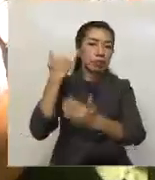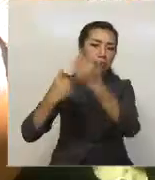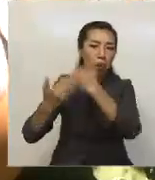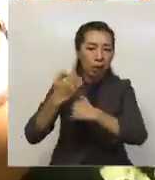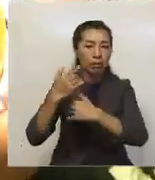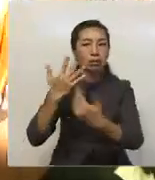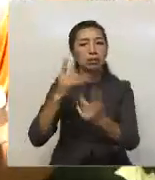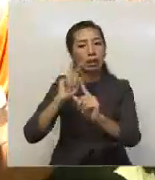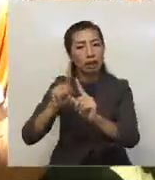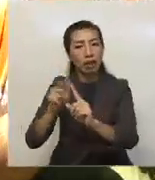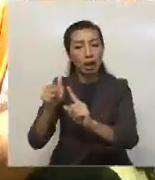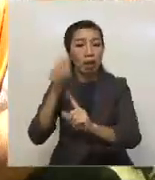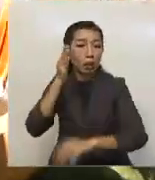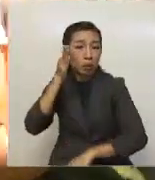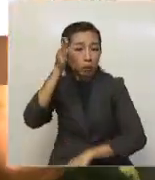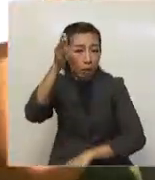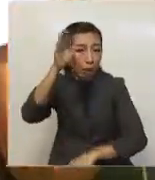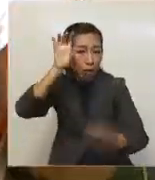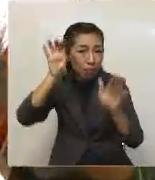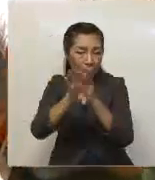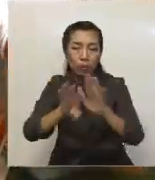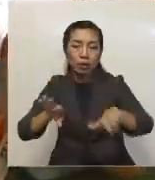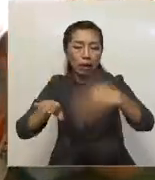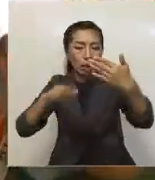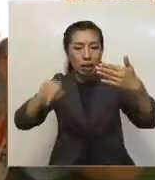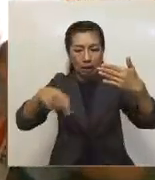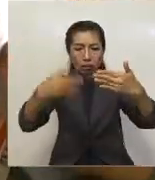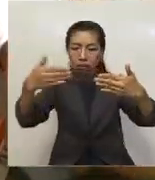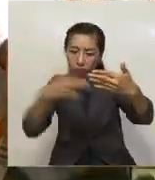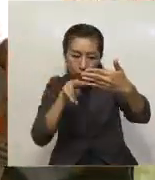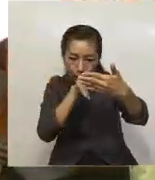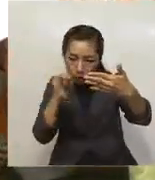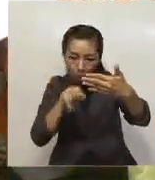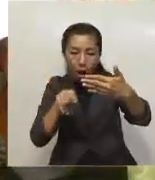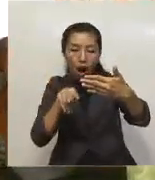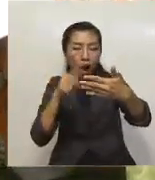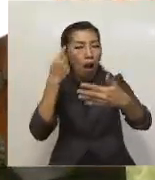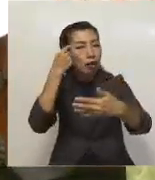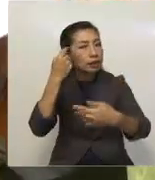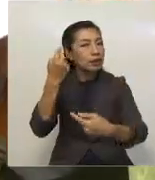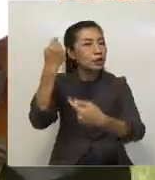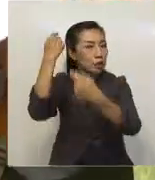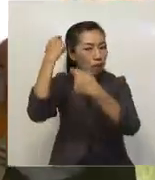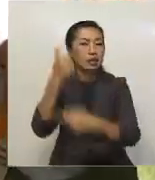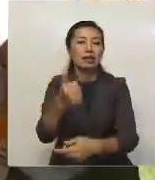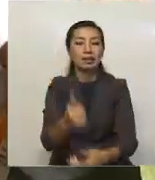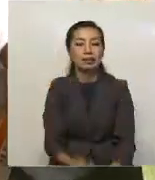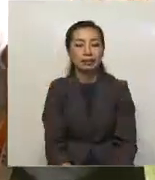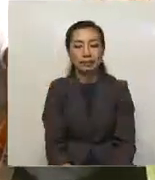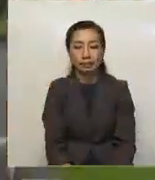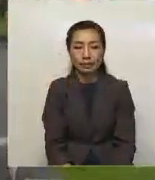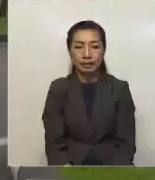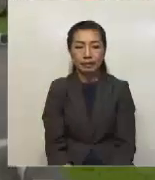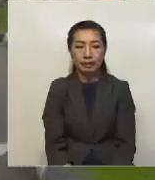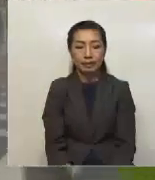อดีตผมว่าในอนาคตข้างหน้าได้มีโอกาสเอาภาพพวกเราเหล่านี้มาดูเนี่ยมันก็จะนึกถึงบรรยากาศเก่า